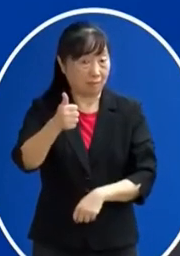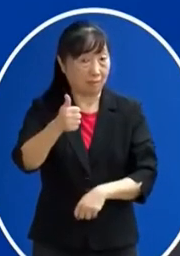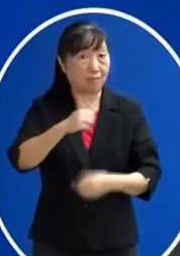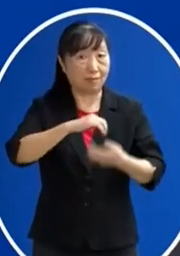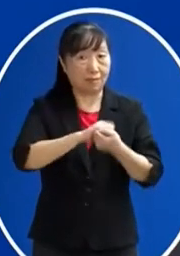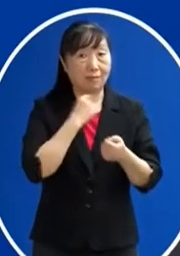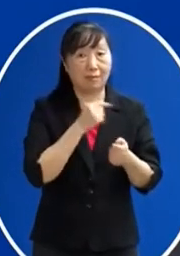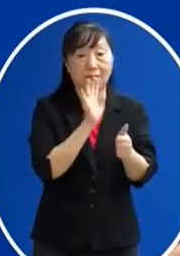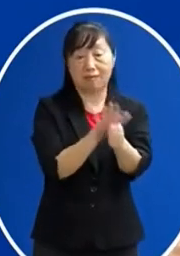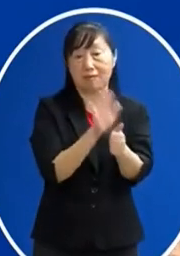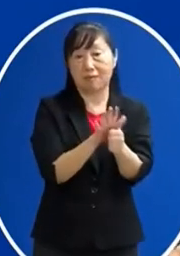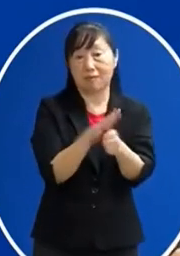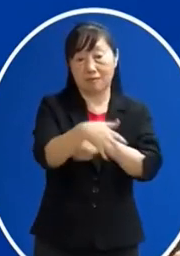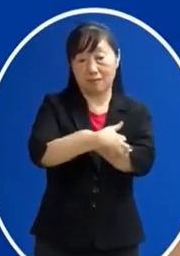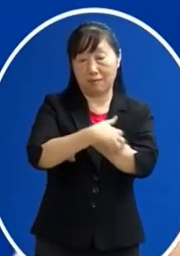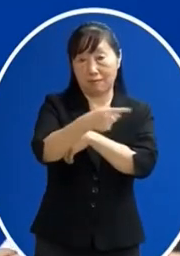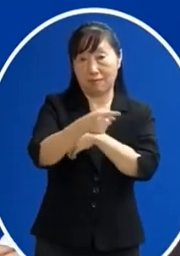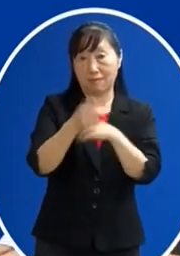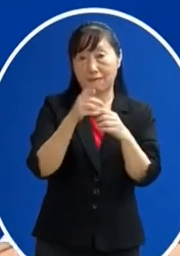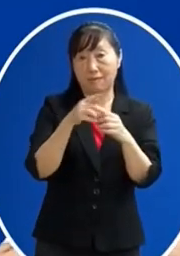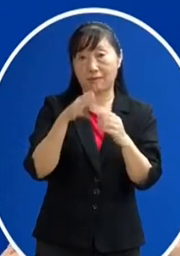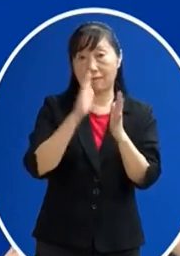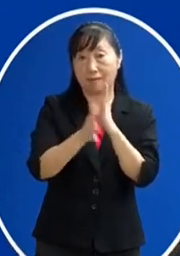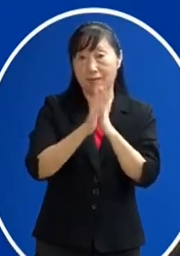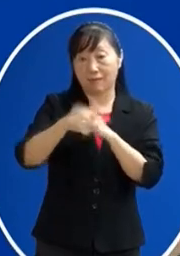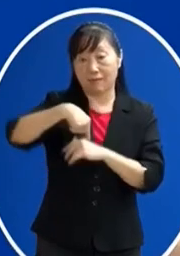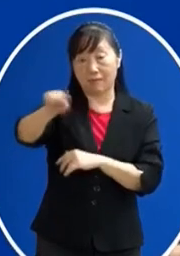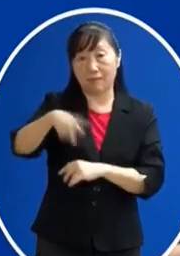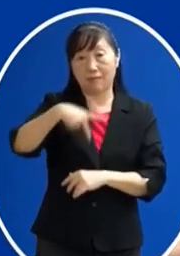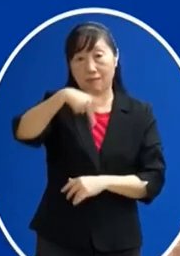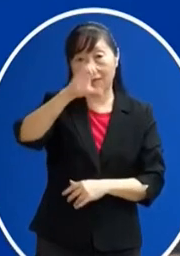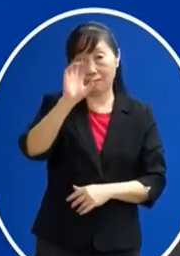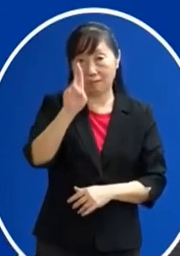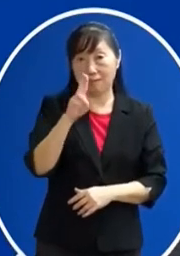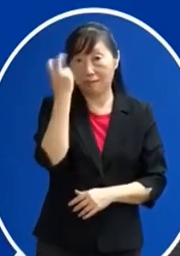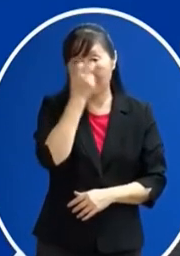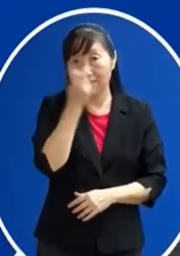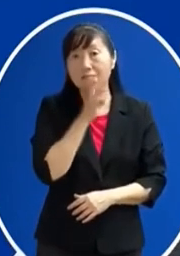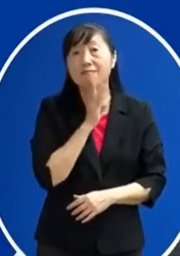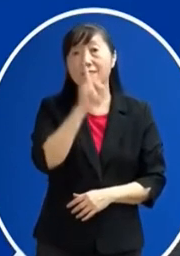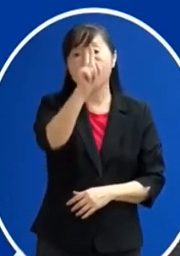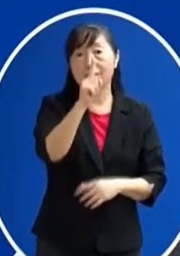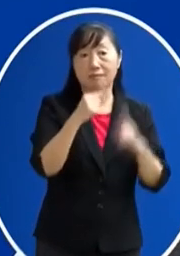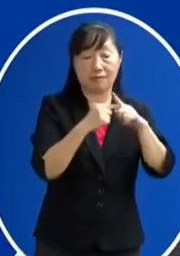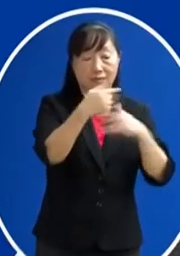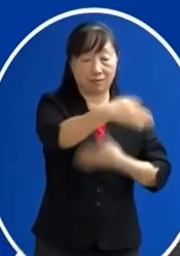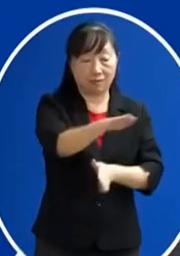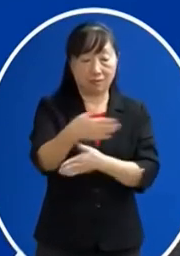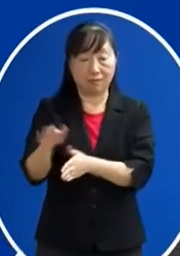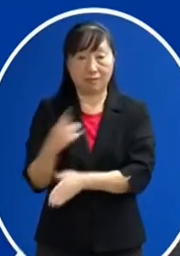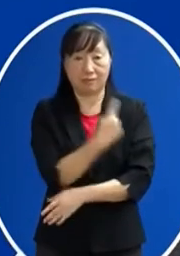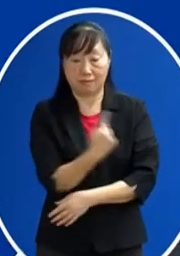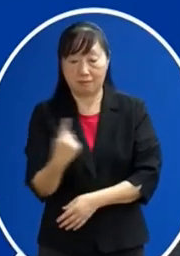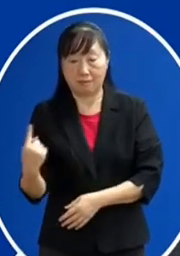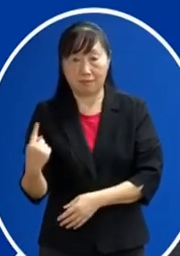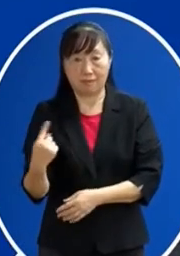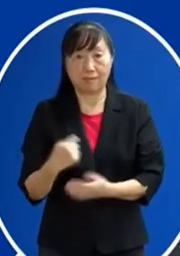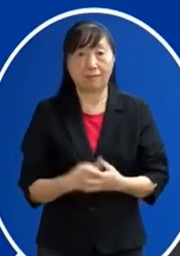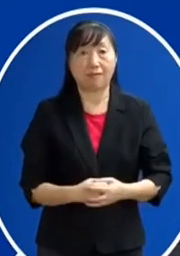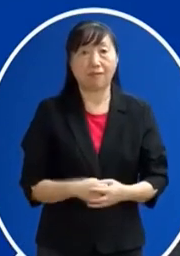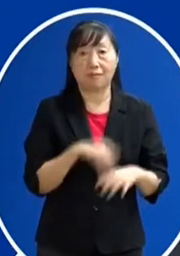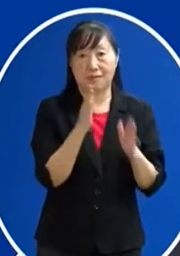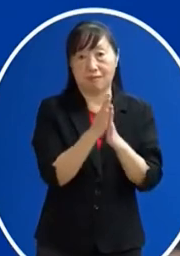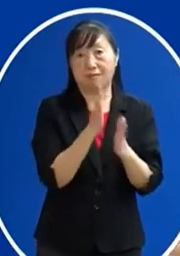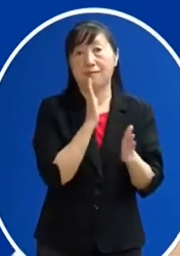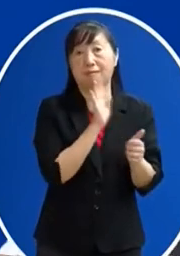去安排移工去做 PCR 的检测，那要安排1人1室来做这个适当的一个